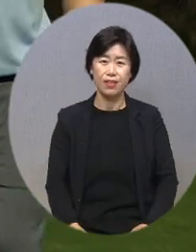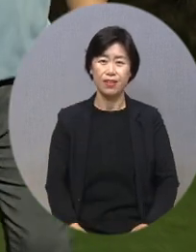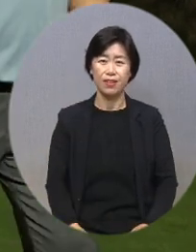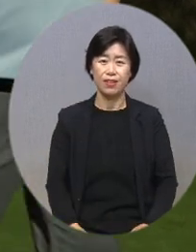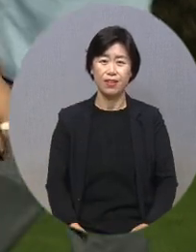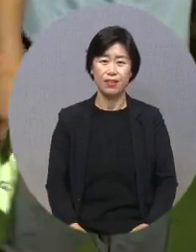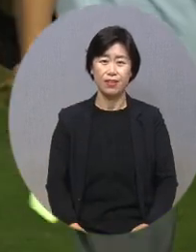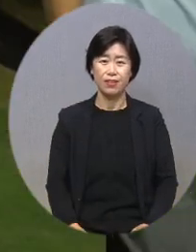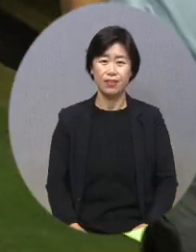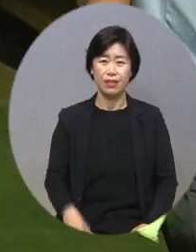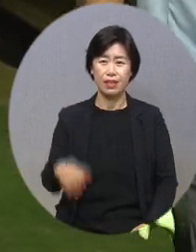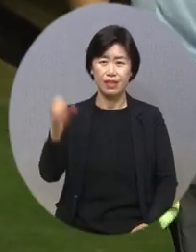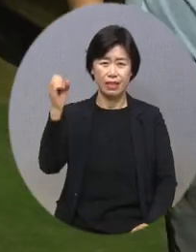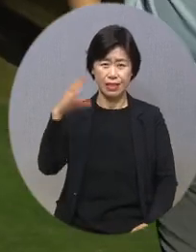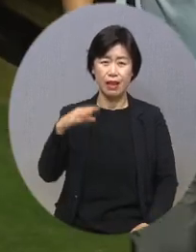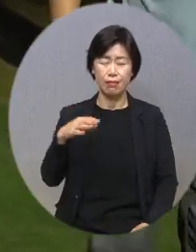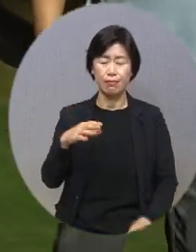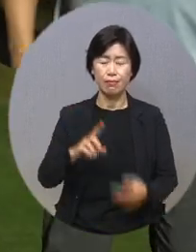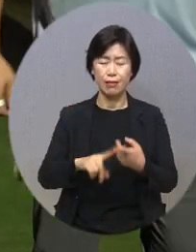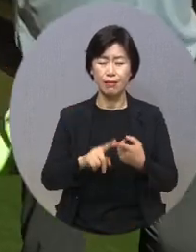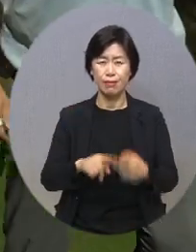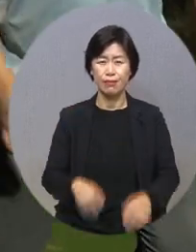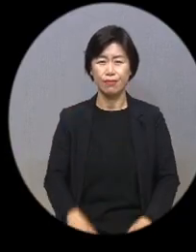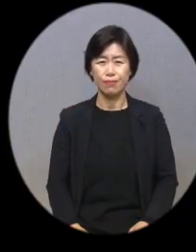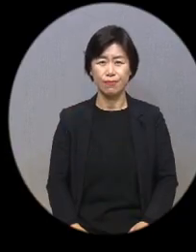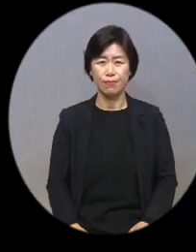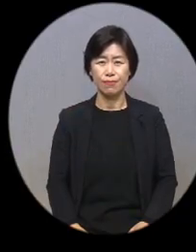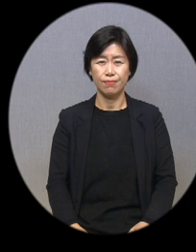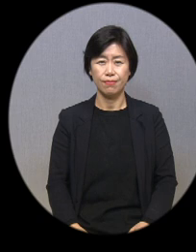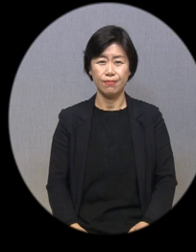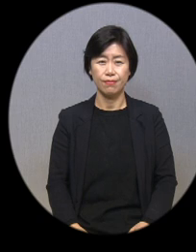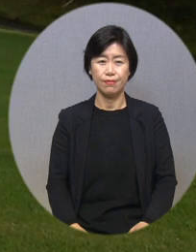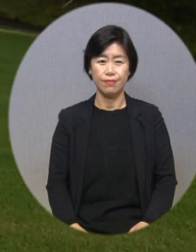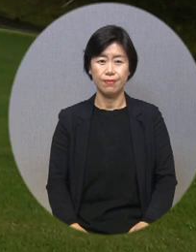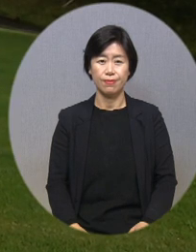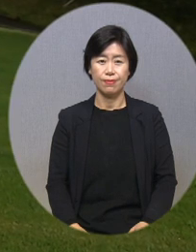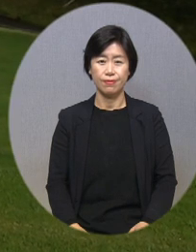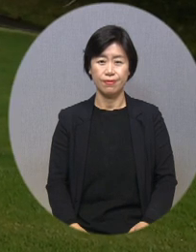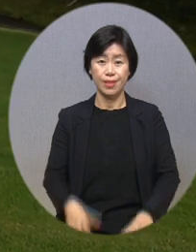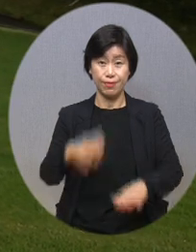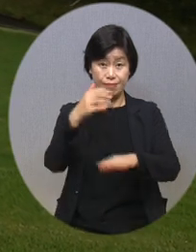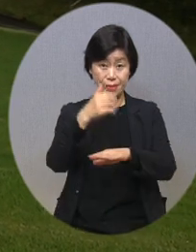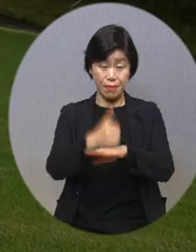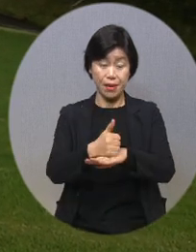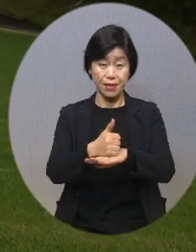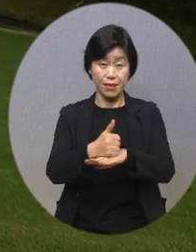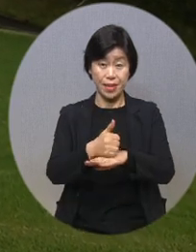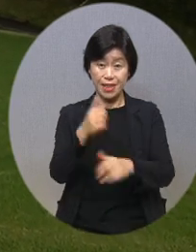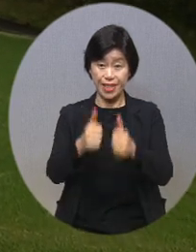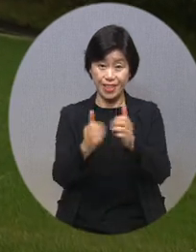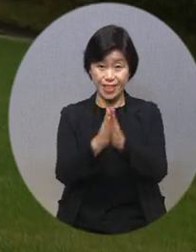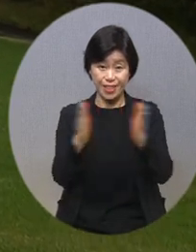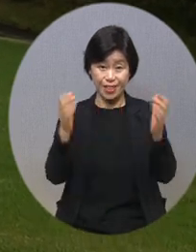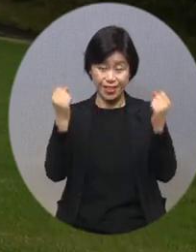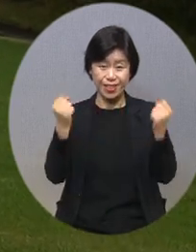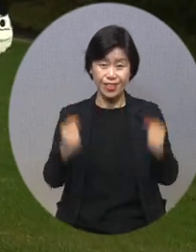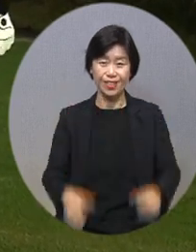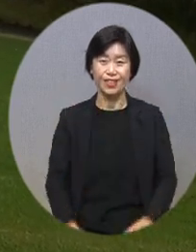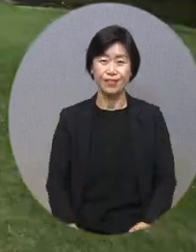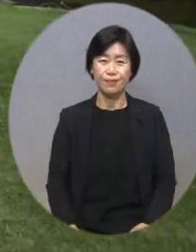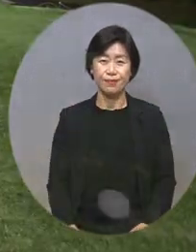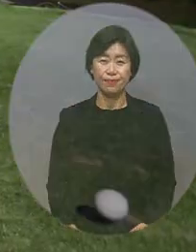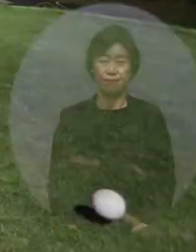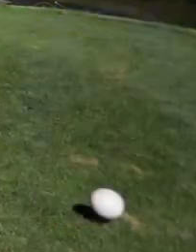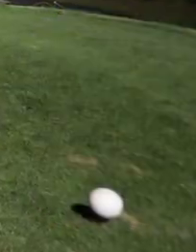하자. 잠깐만. 나 가져와야 돼. 완전 안 보이는데? 눈판이 어디 있는데? 마지막. 파이팅! 파이팅! 파이팅! 파이팅!